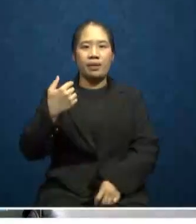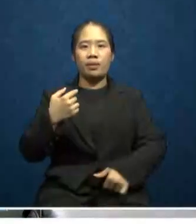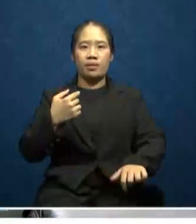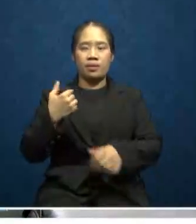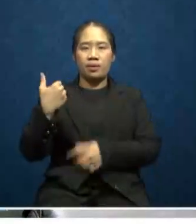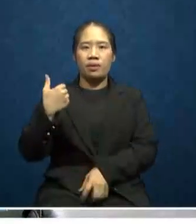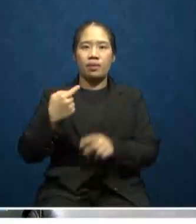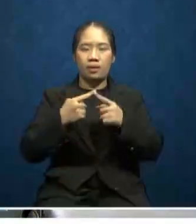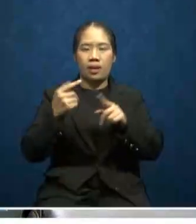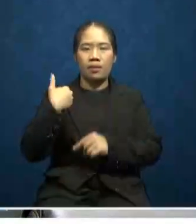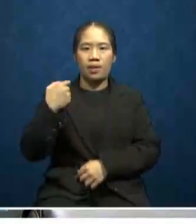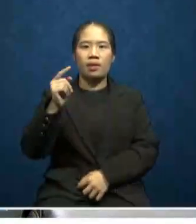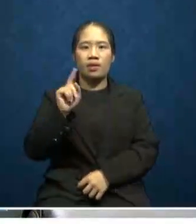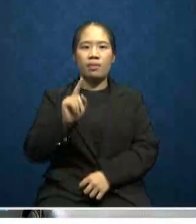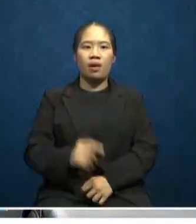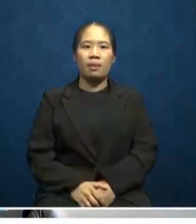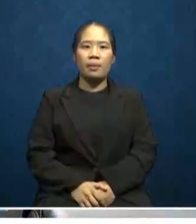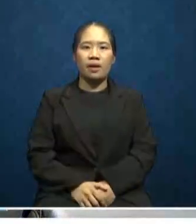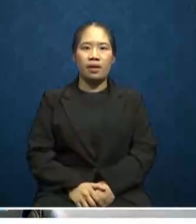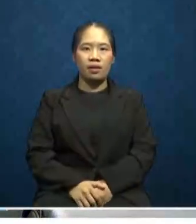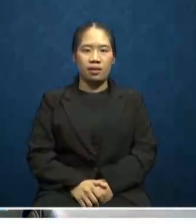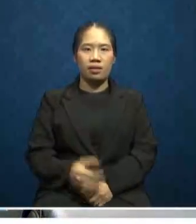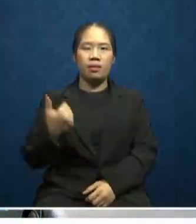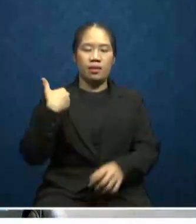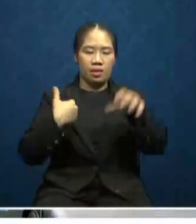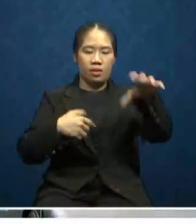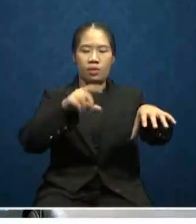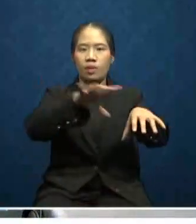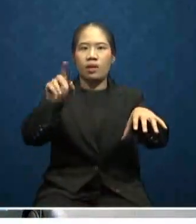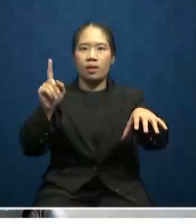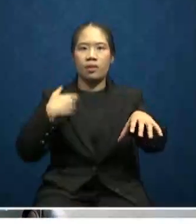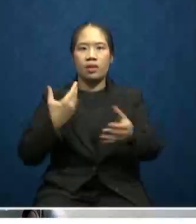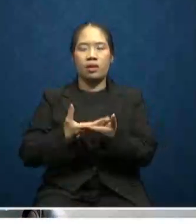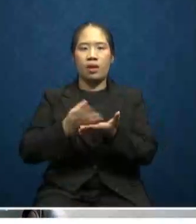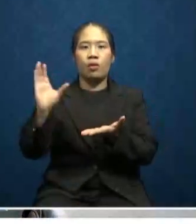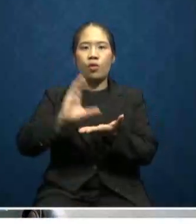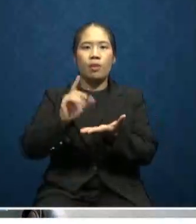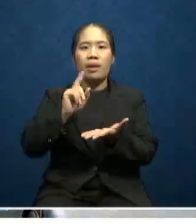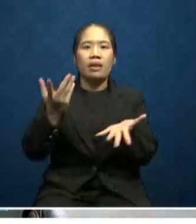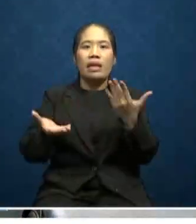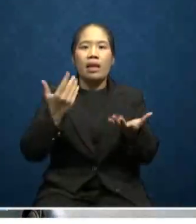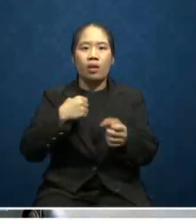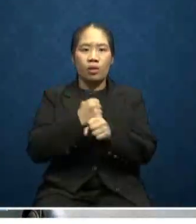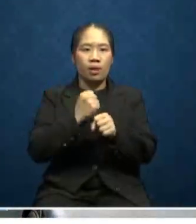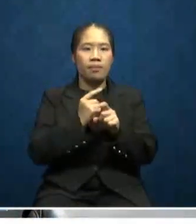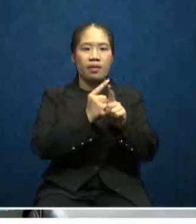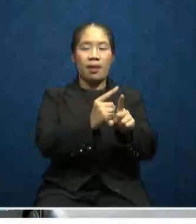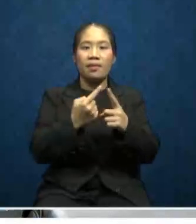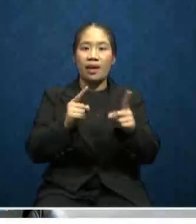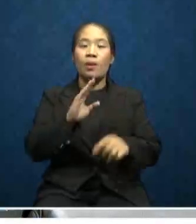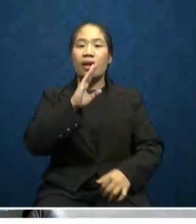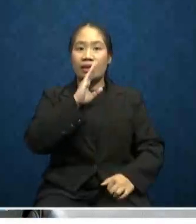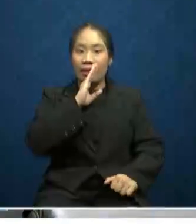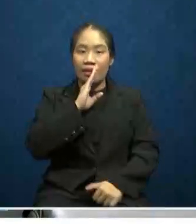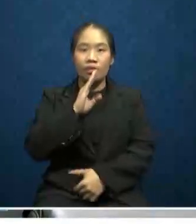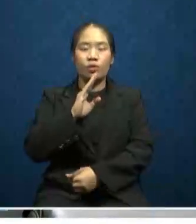การต่างคนต่างทำนะครับแล้วก็หน่วยไหนมีงบประมาณอย่างไรก็ทำไปตามนั้นแต่ว่าถ้าหากว่า